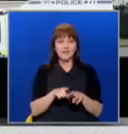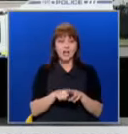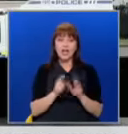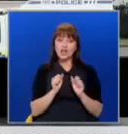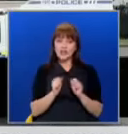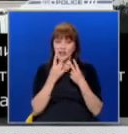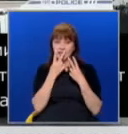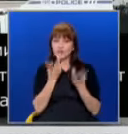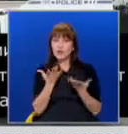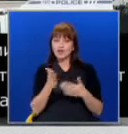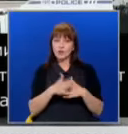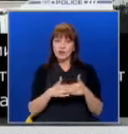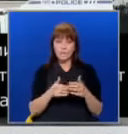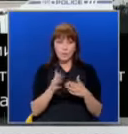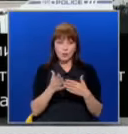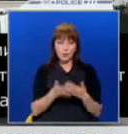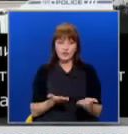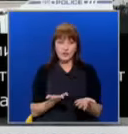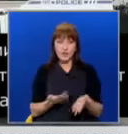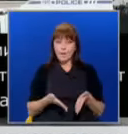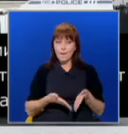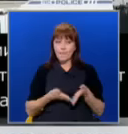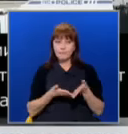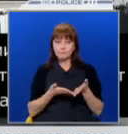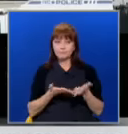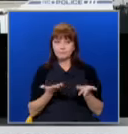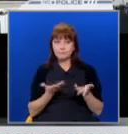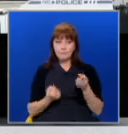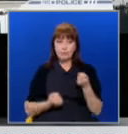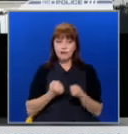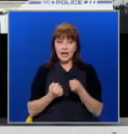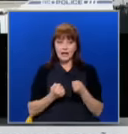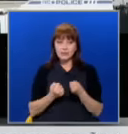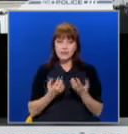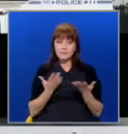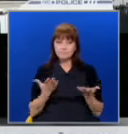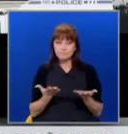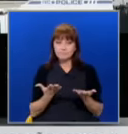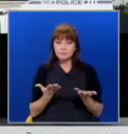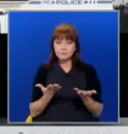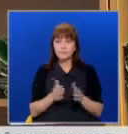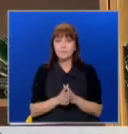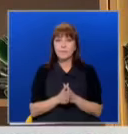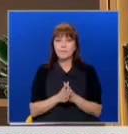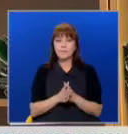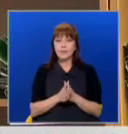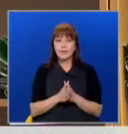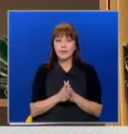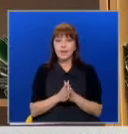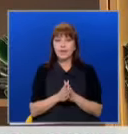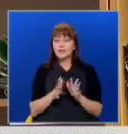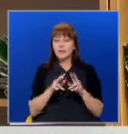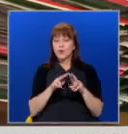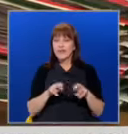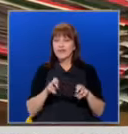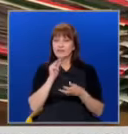видиш на телевизията. Почна ми вълна по-сметки по където им посетва. Аз много ли беше им пускава на тази. Според